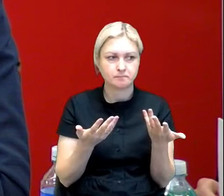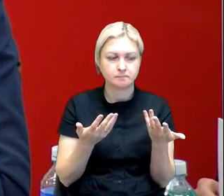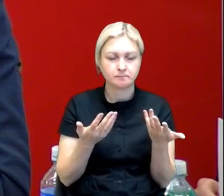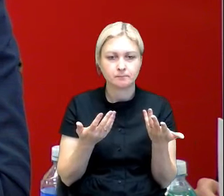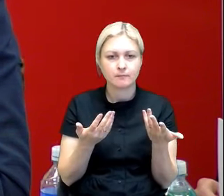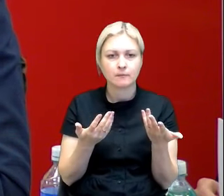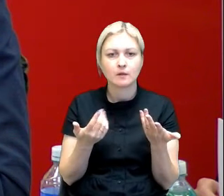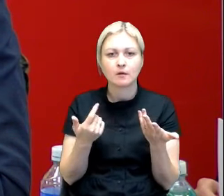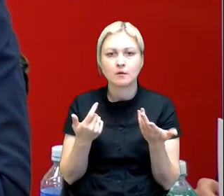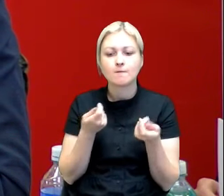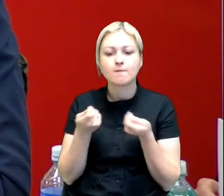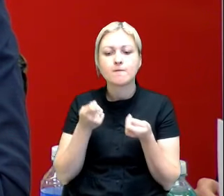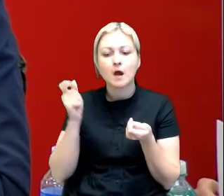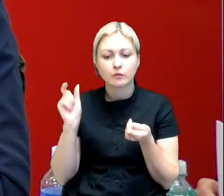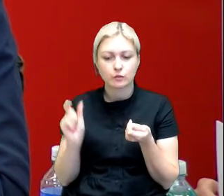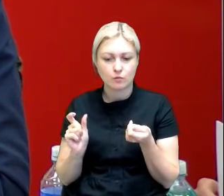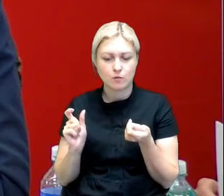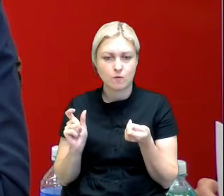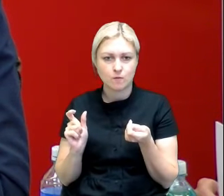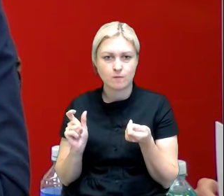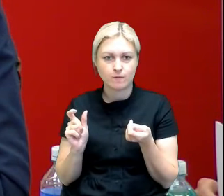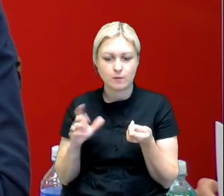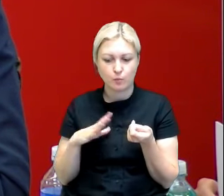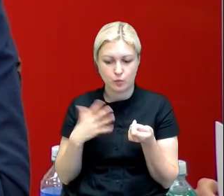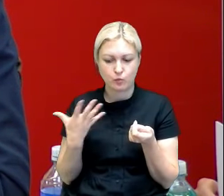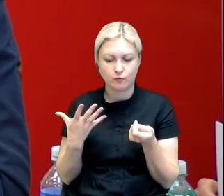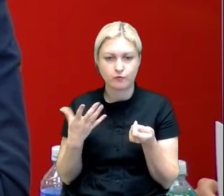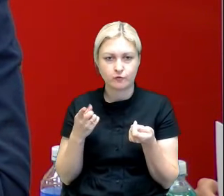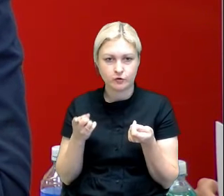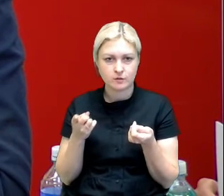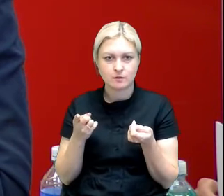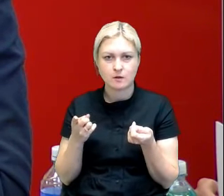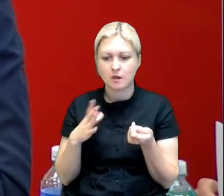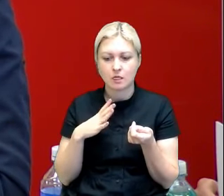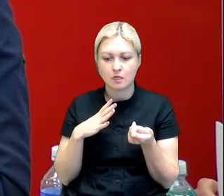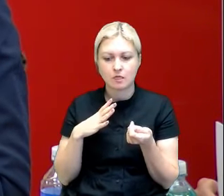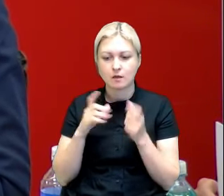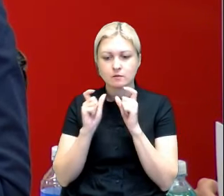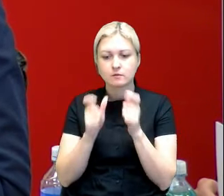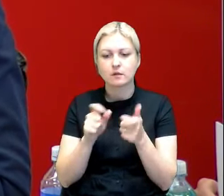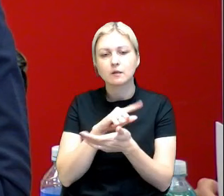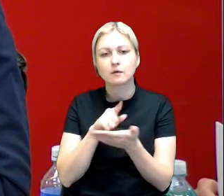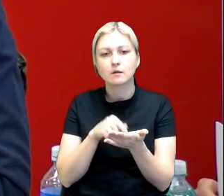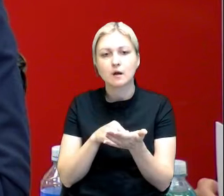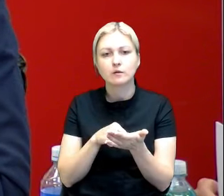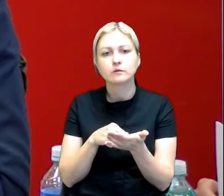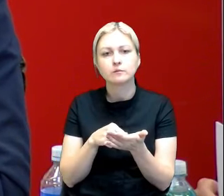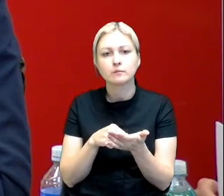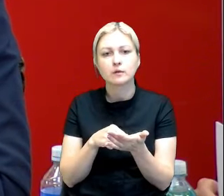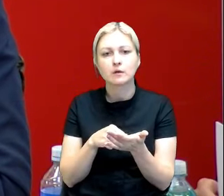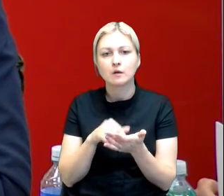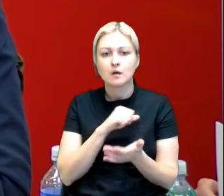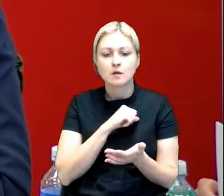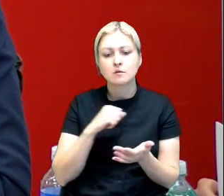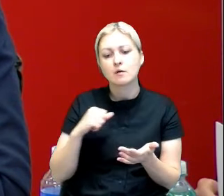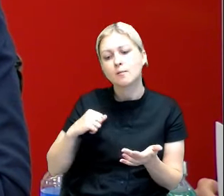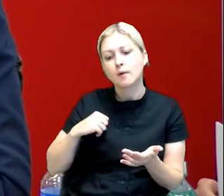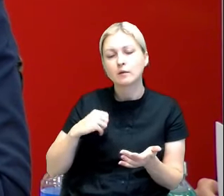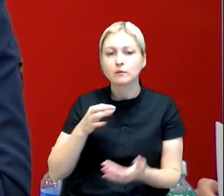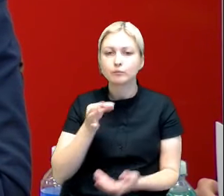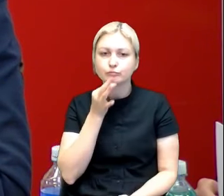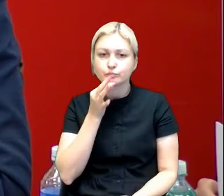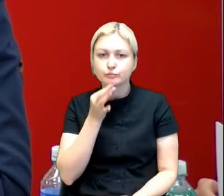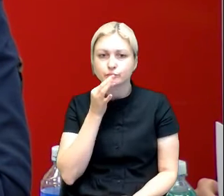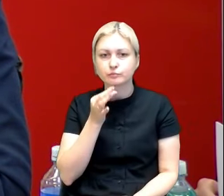vadovė negalėjo buvusi vadovė negalėjo atsakyti į klausimą kodėl jinai savavališkai